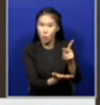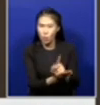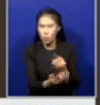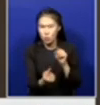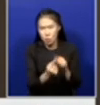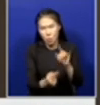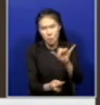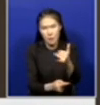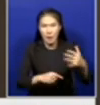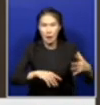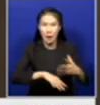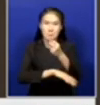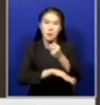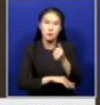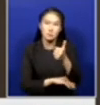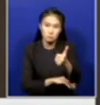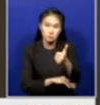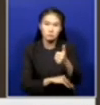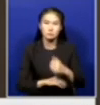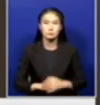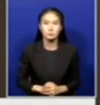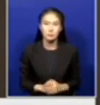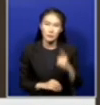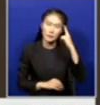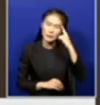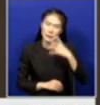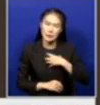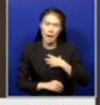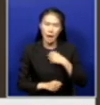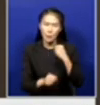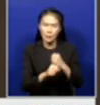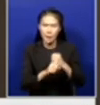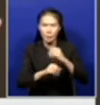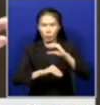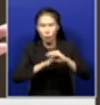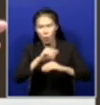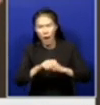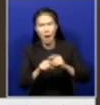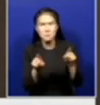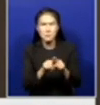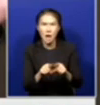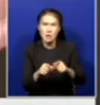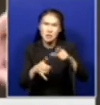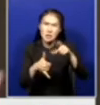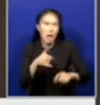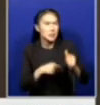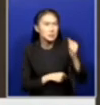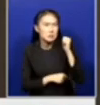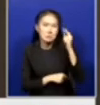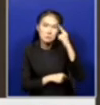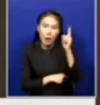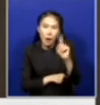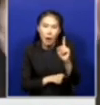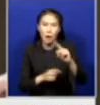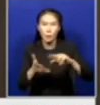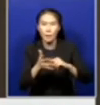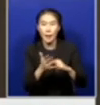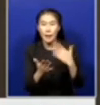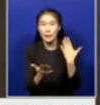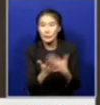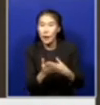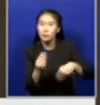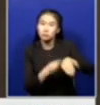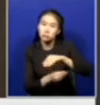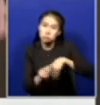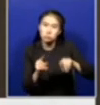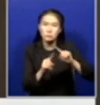ได้หรือนำไปทำโครงการแบบเดิมๆซึ่งสมัยก่อนเรื่องเงินผัน